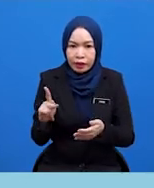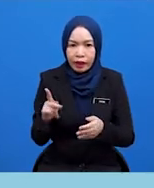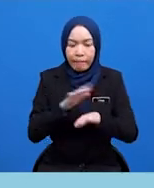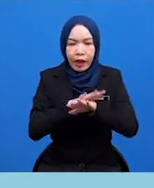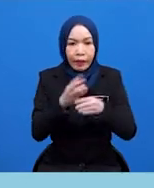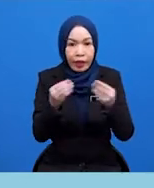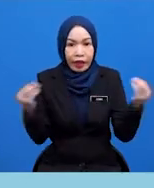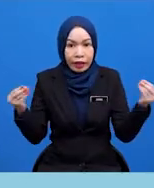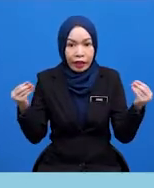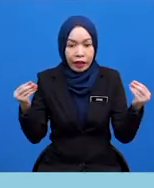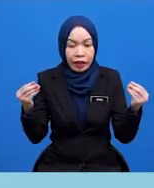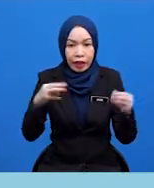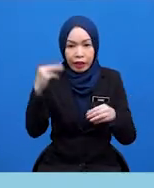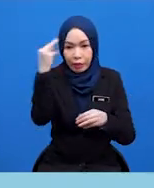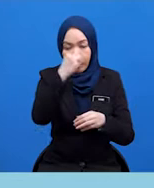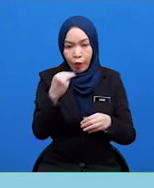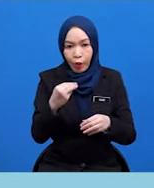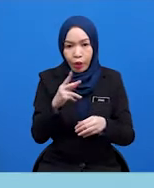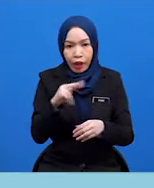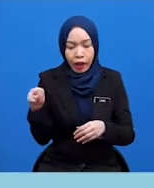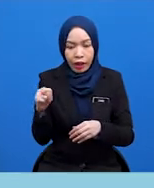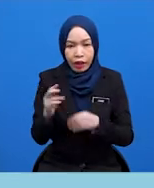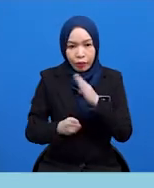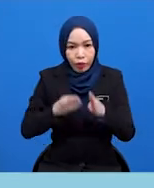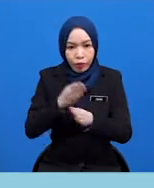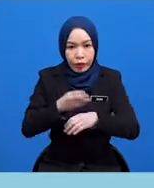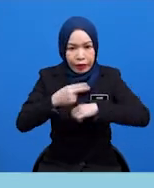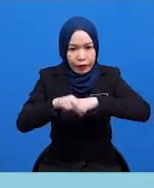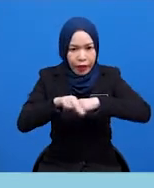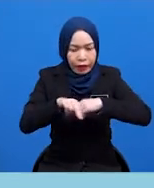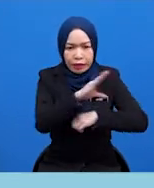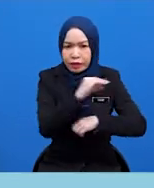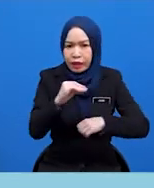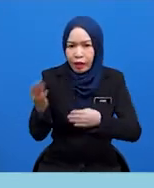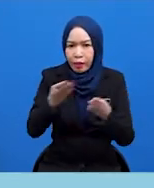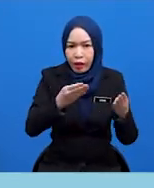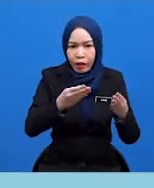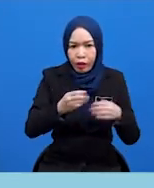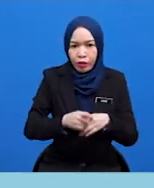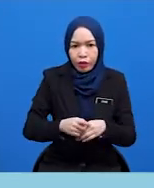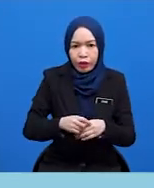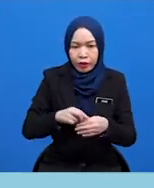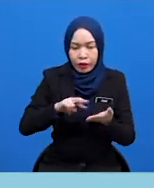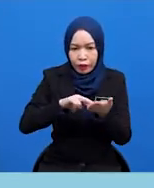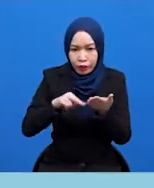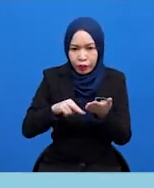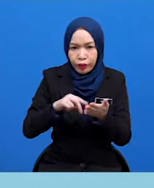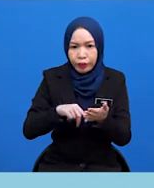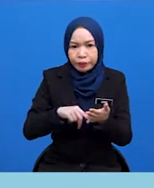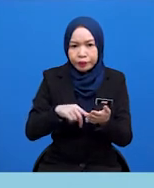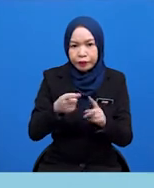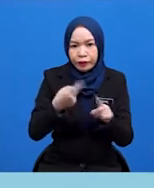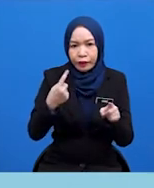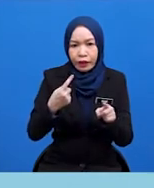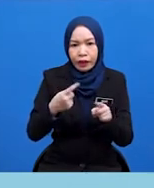di permukaan bumi dihakis lalu dibawa turun oleh air larian permukaan ke kawasan